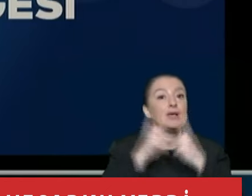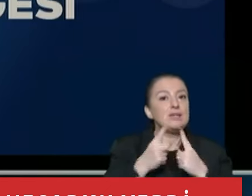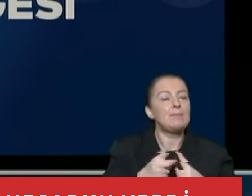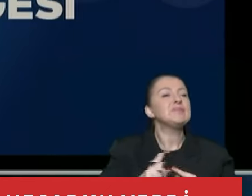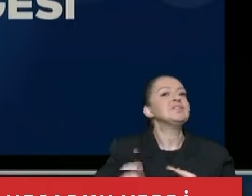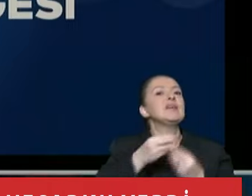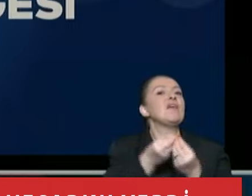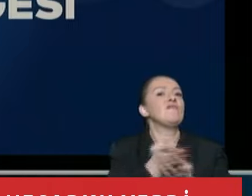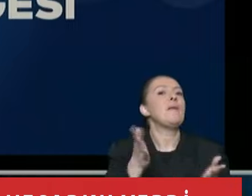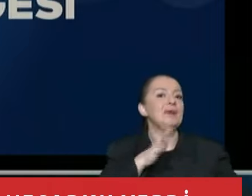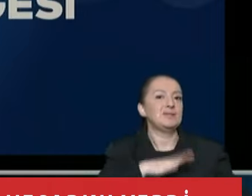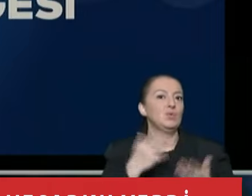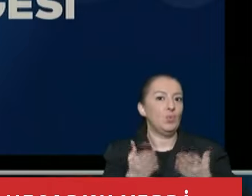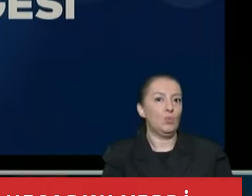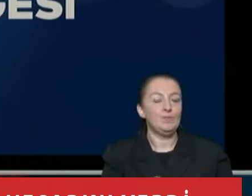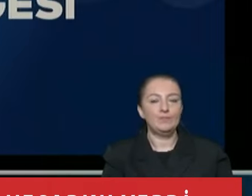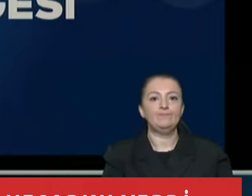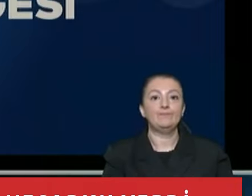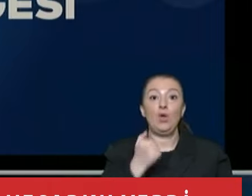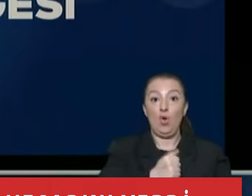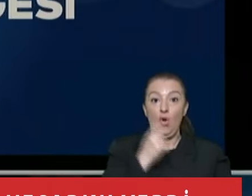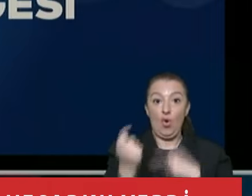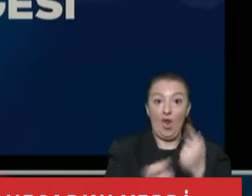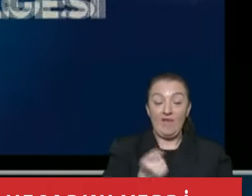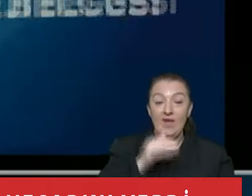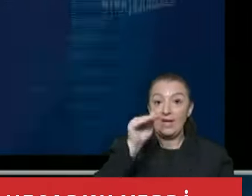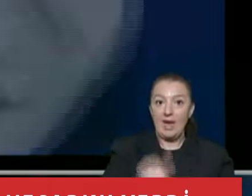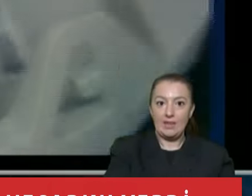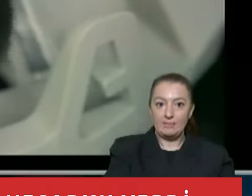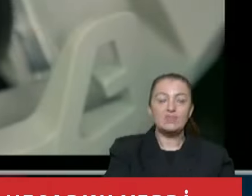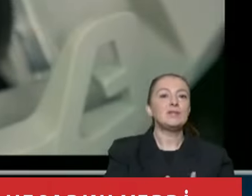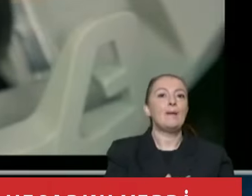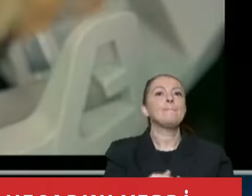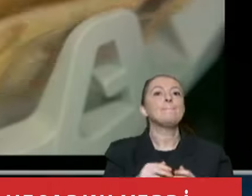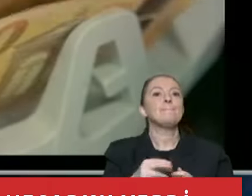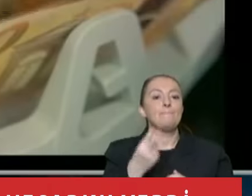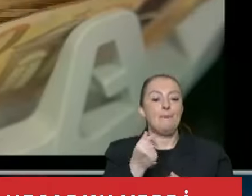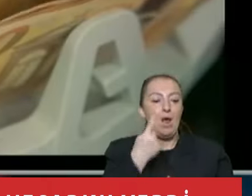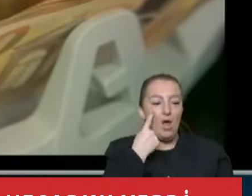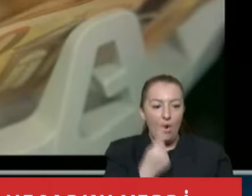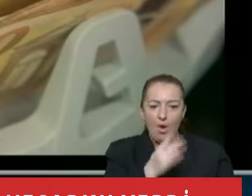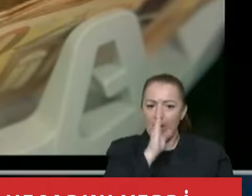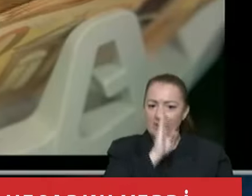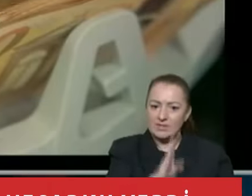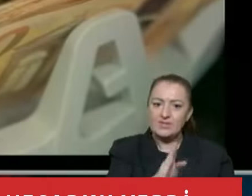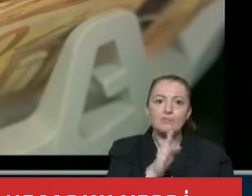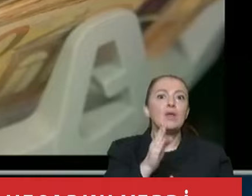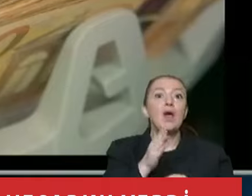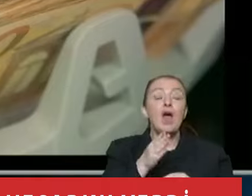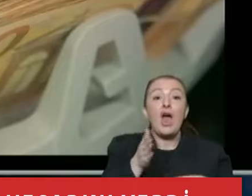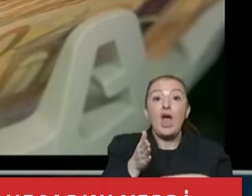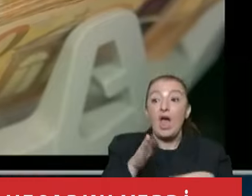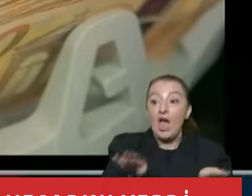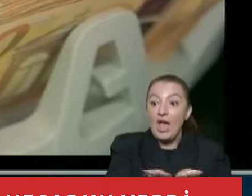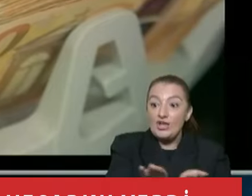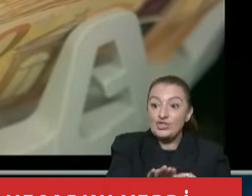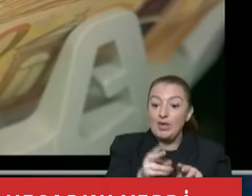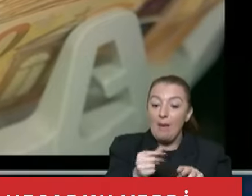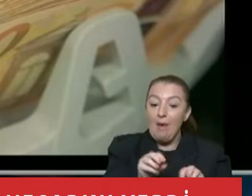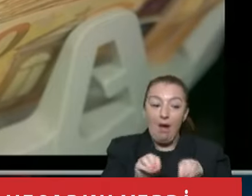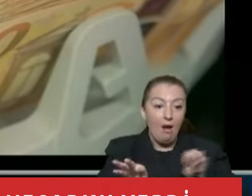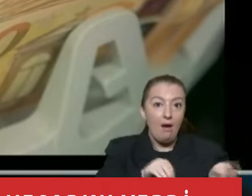vermek istiyorum göreve geldiğimizde mali Disiplin ve Adil kaynak dağılımı esasına dayanan